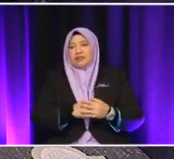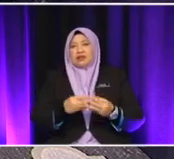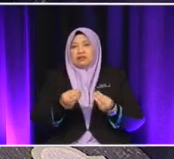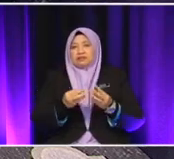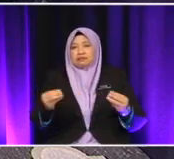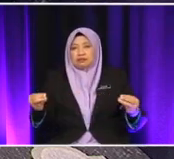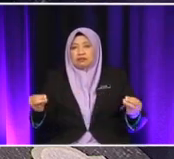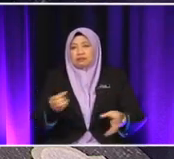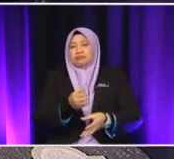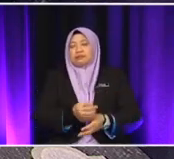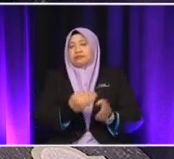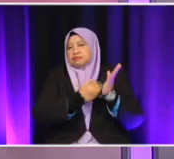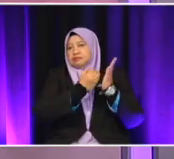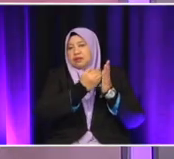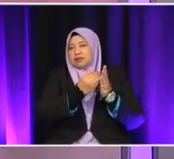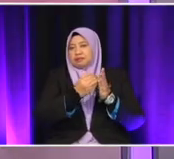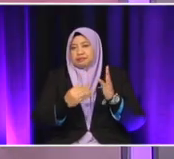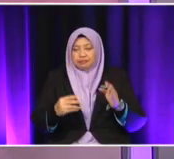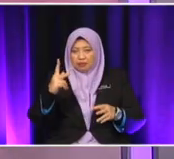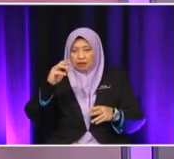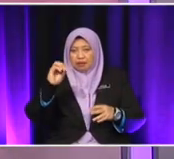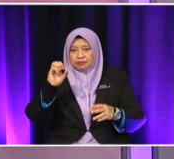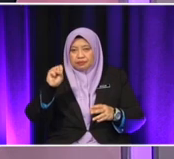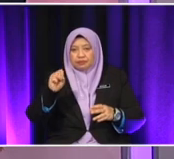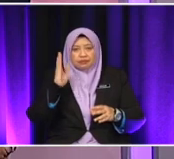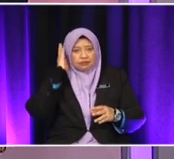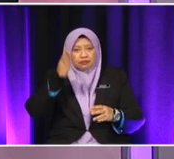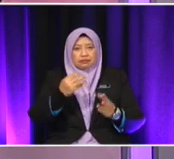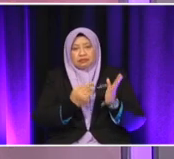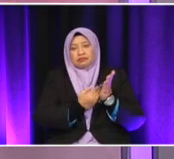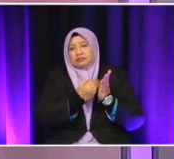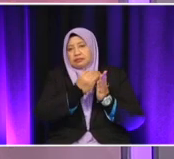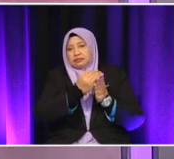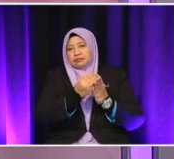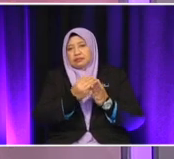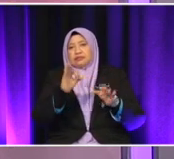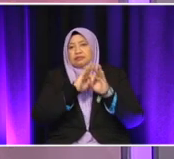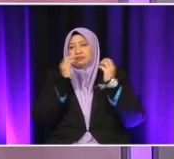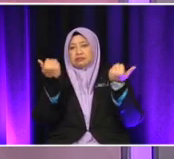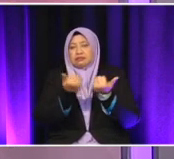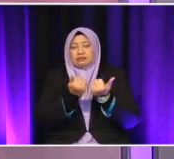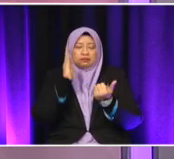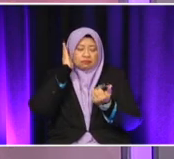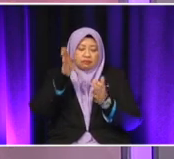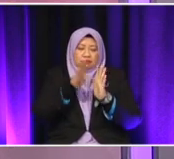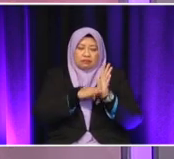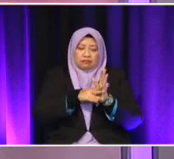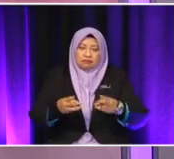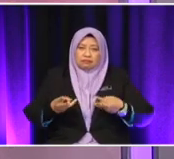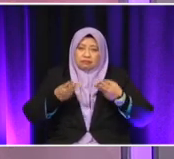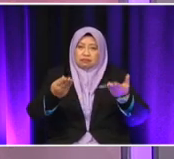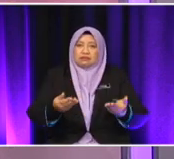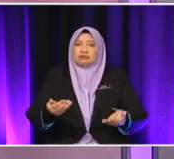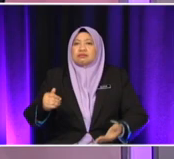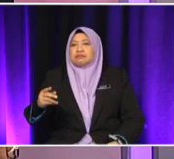meningkat kos pengeluaran agama meningkat akan mengurangkan penawaran barang